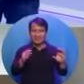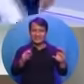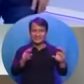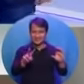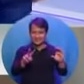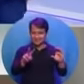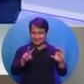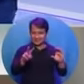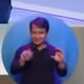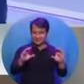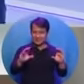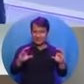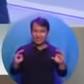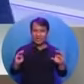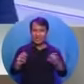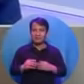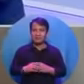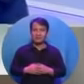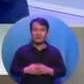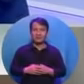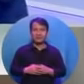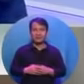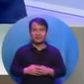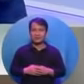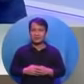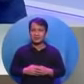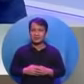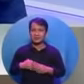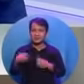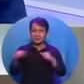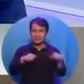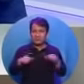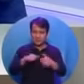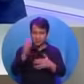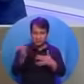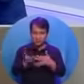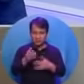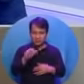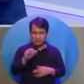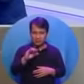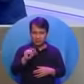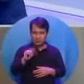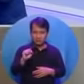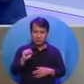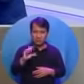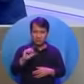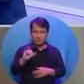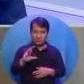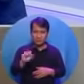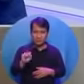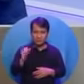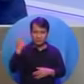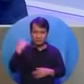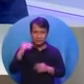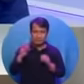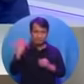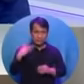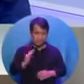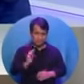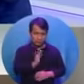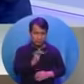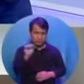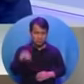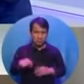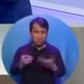men? Actually, Sir Rafi, no, ang ACCIS, nag-file na po kami before the House of Representatives